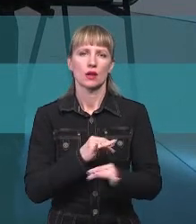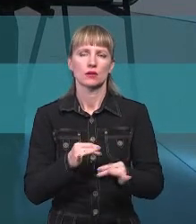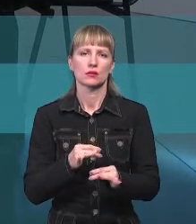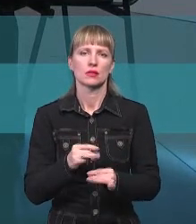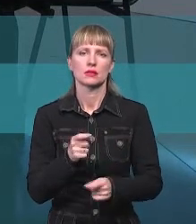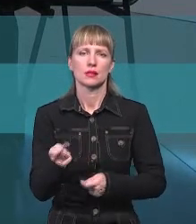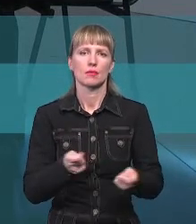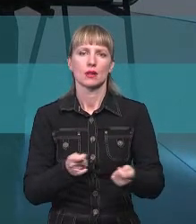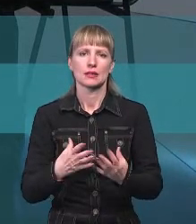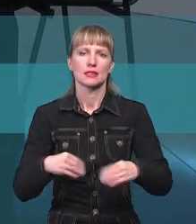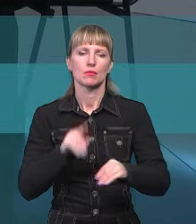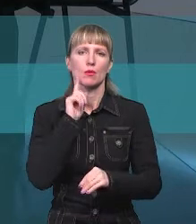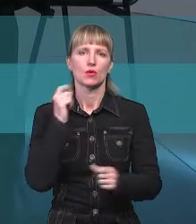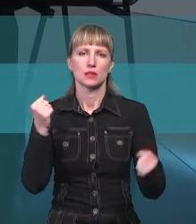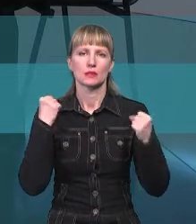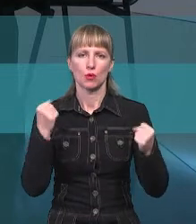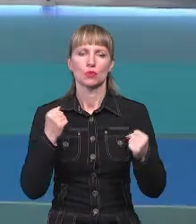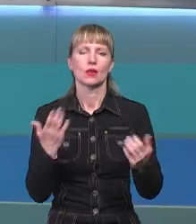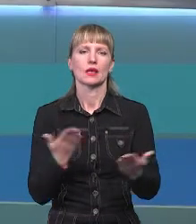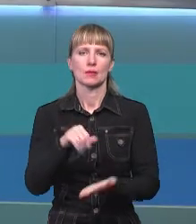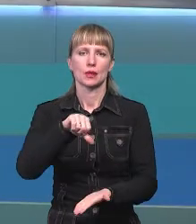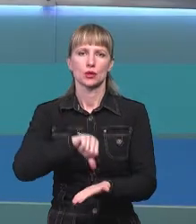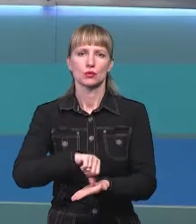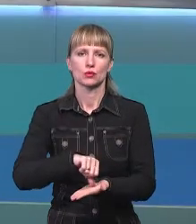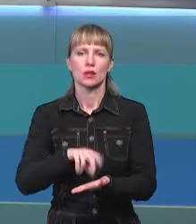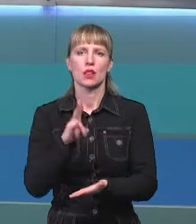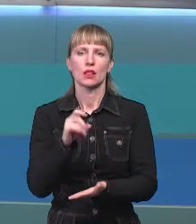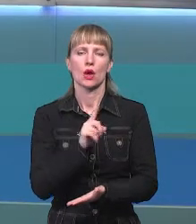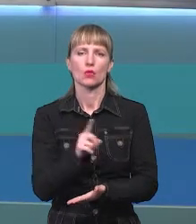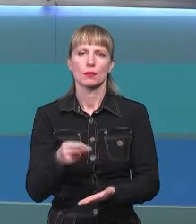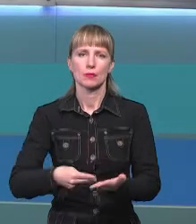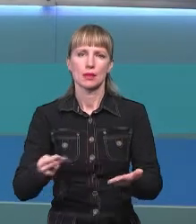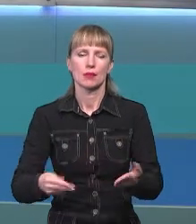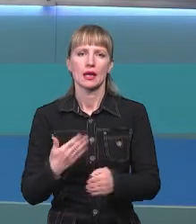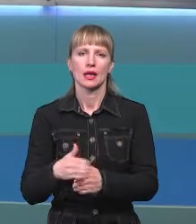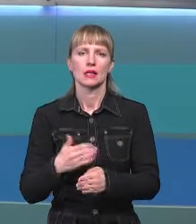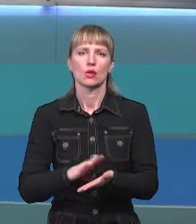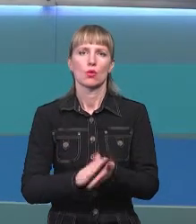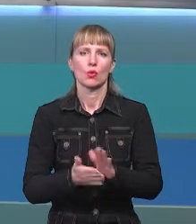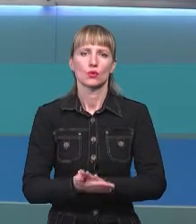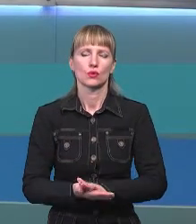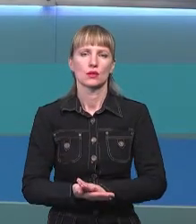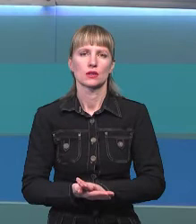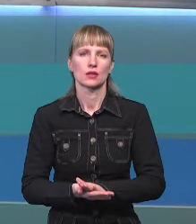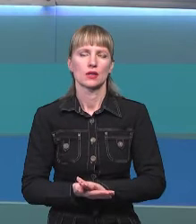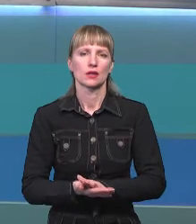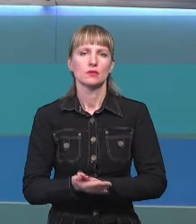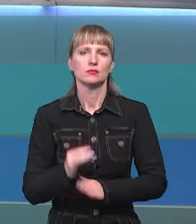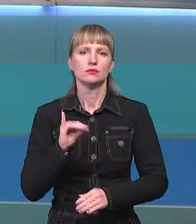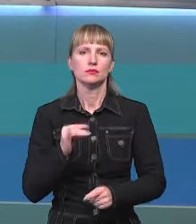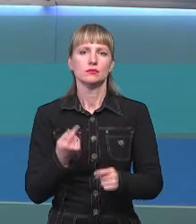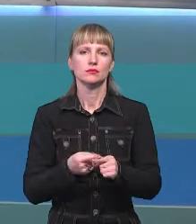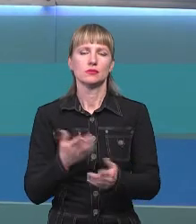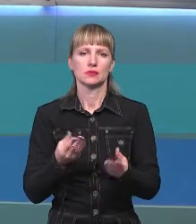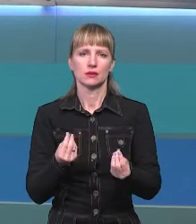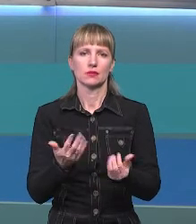з департаментом сім'ї, молоді та спорту, які присутні на кожному підписанні кредитних угод. І тому, якщо